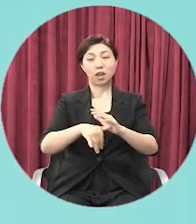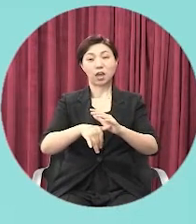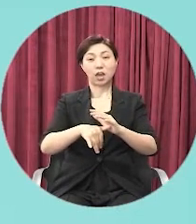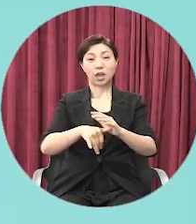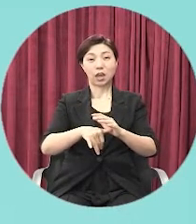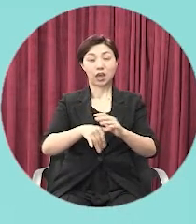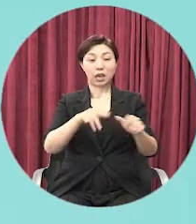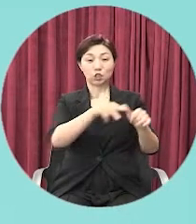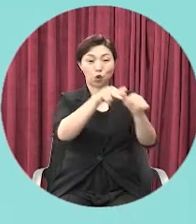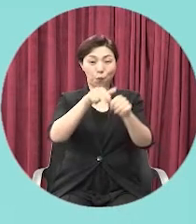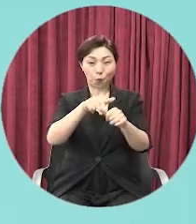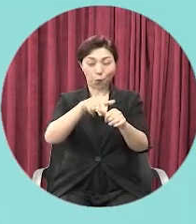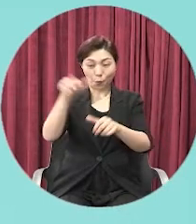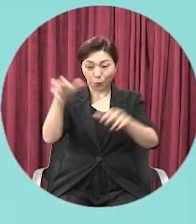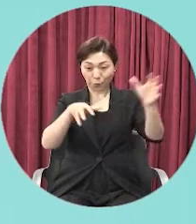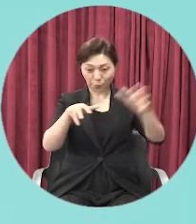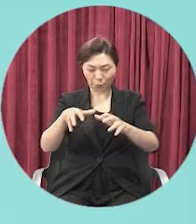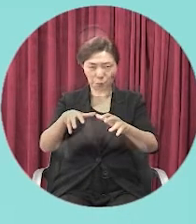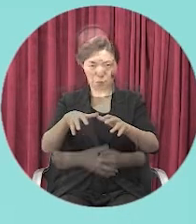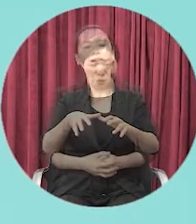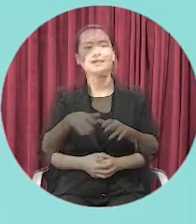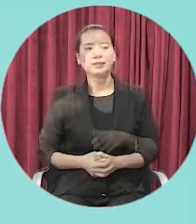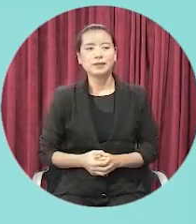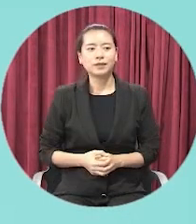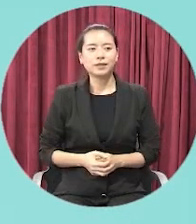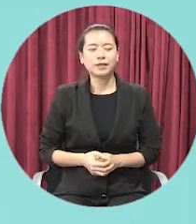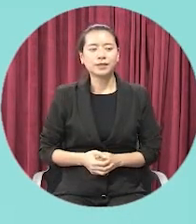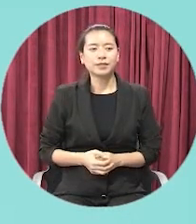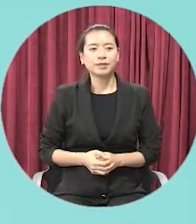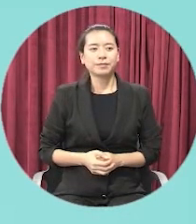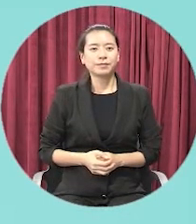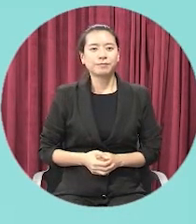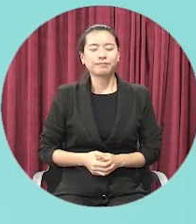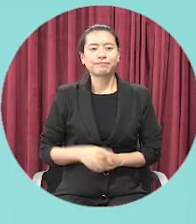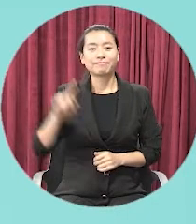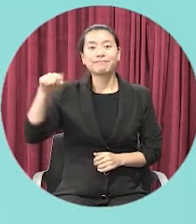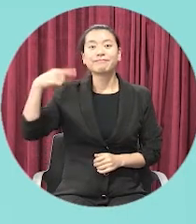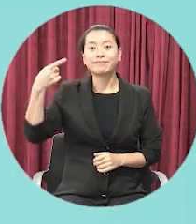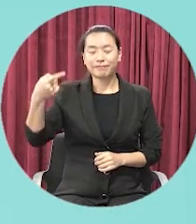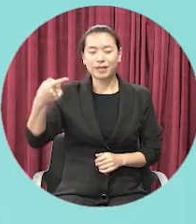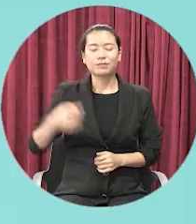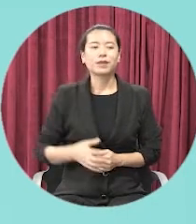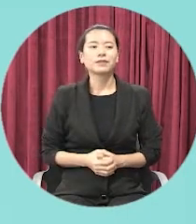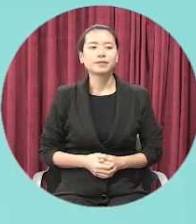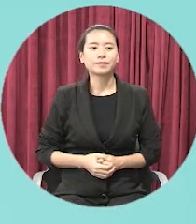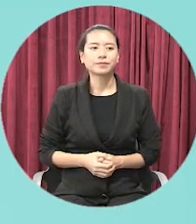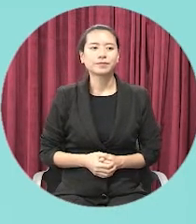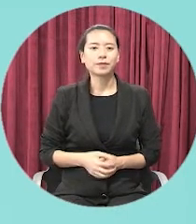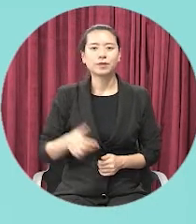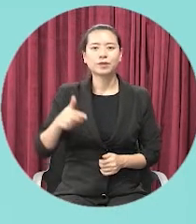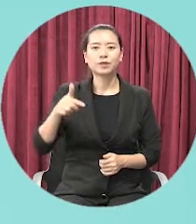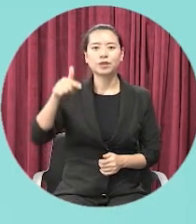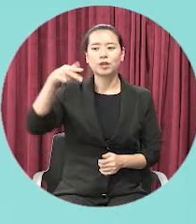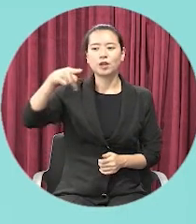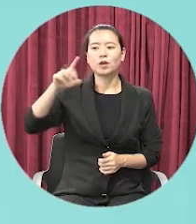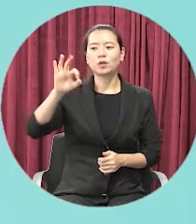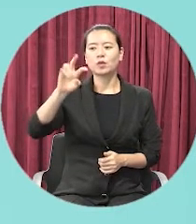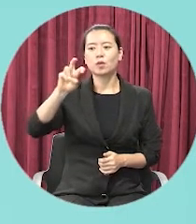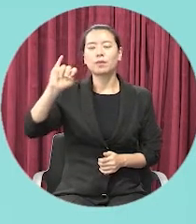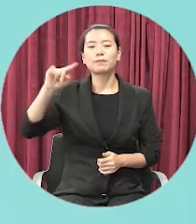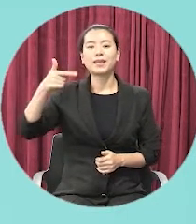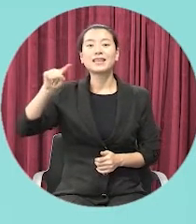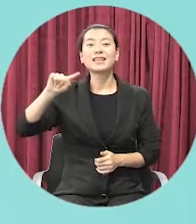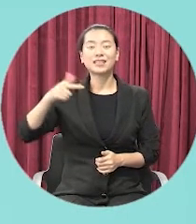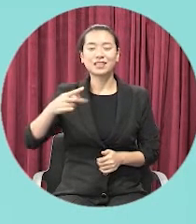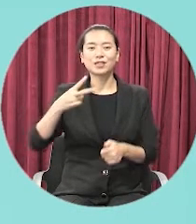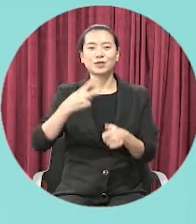모으는 역할을 해 주셔서 감사드리구요 어 이어서 그 국민 둔 교수님의 발표를 듣도록